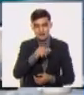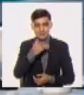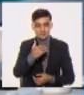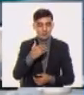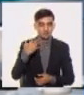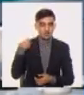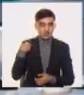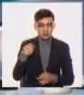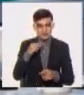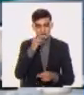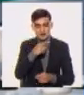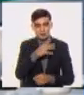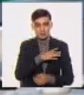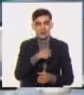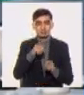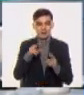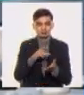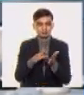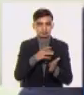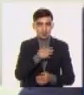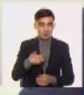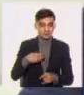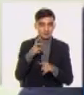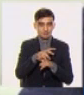их начальник. В центр выехала комиссия.